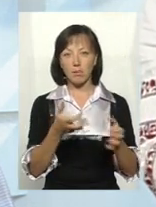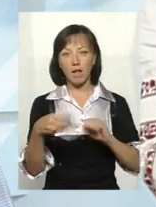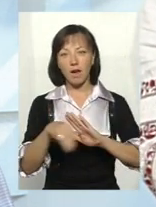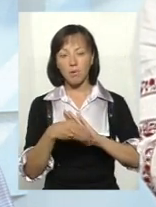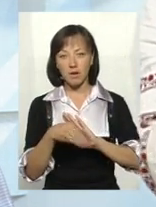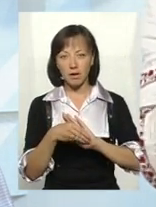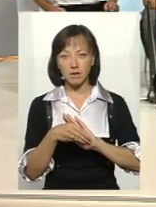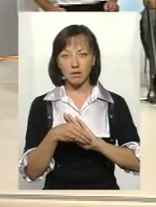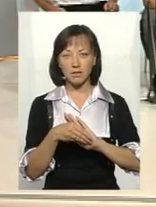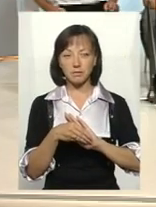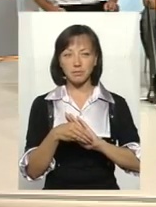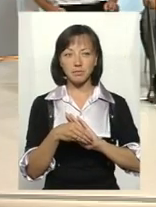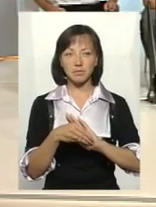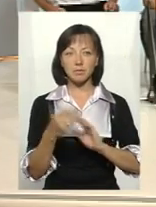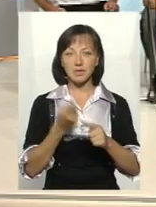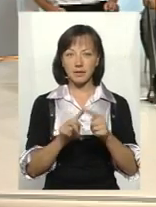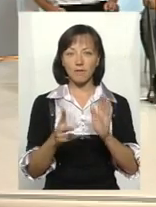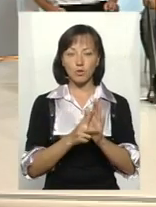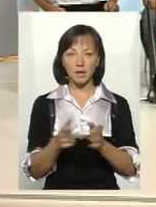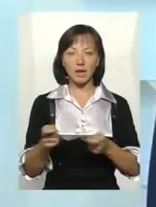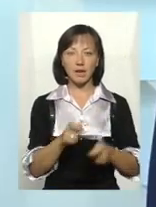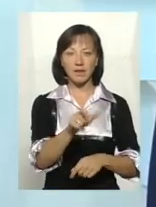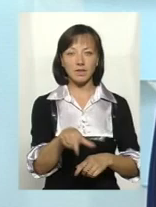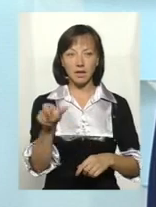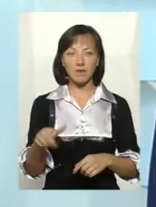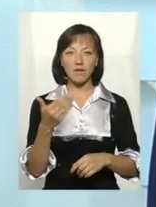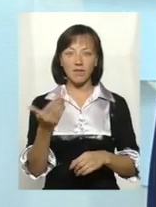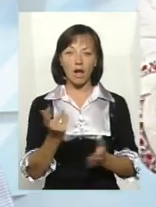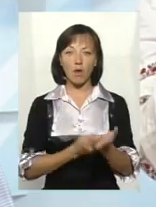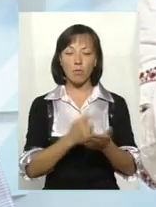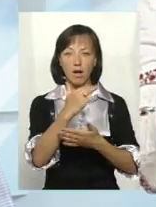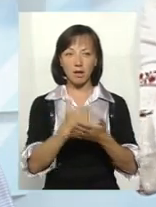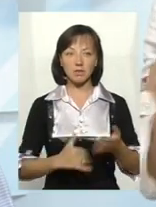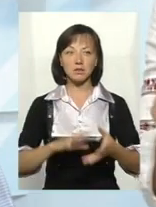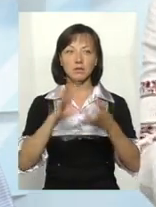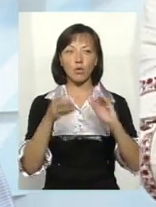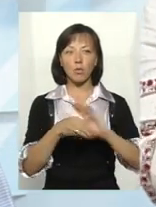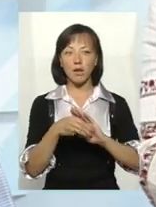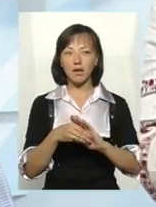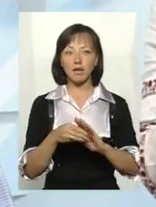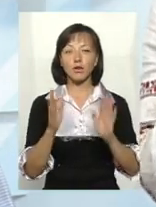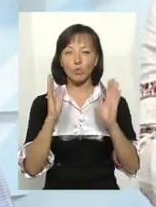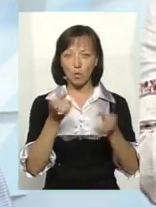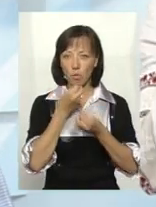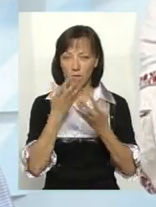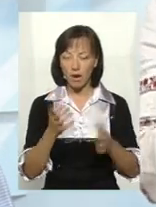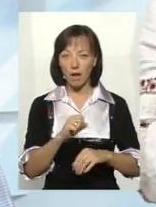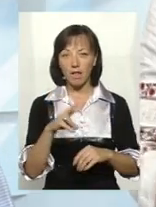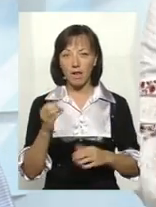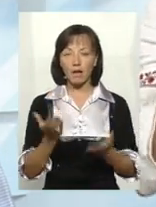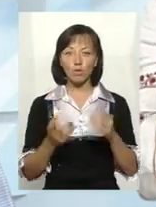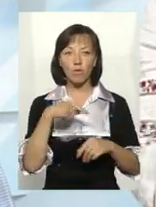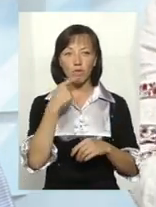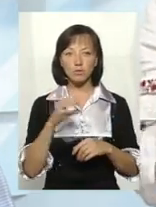хабарі, я стосовно цих 8 керівників. Зрозуміла. Тому що ви наводите аргументи корумпована і так далі. Добре, але якщо